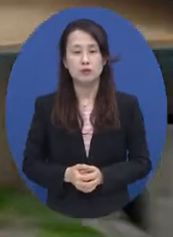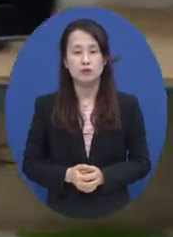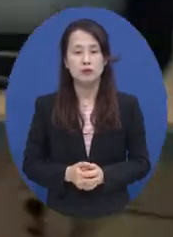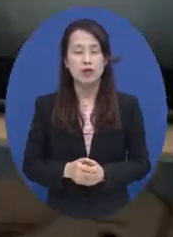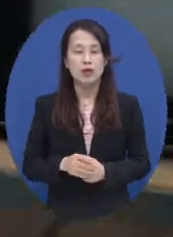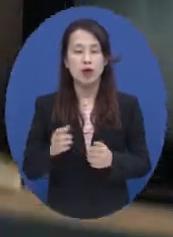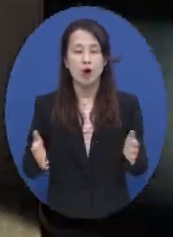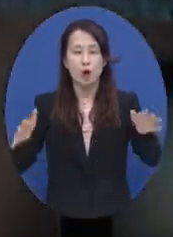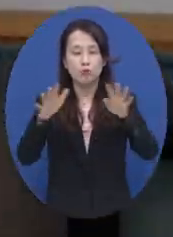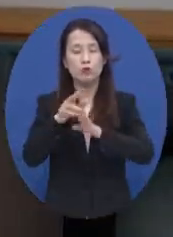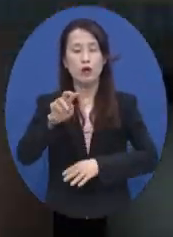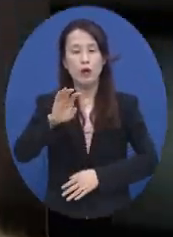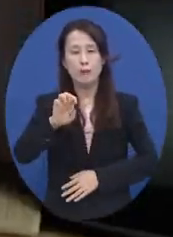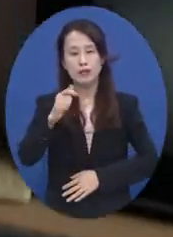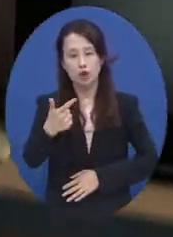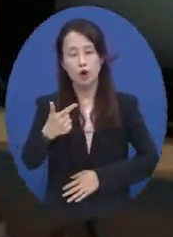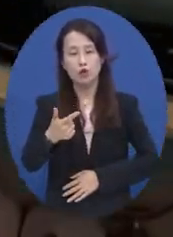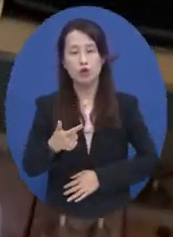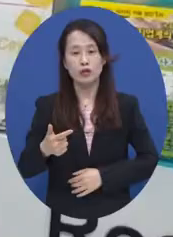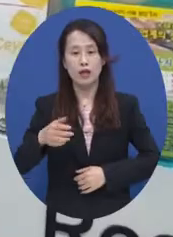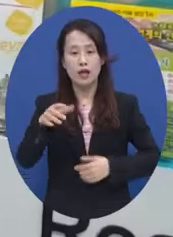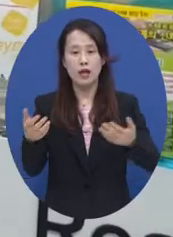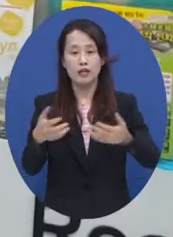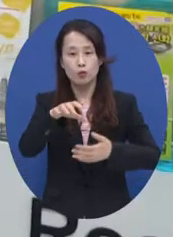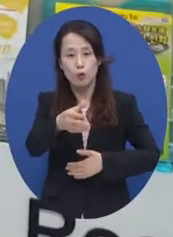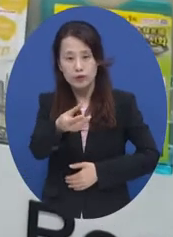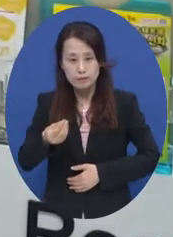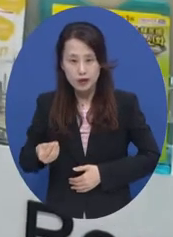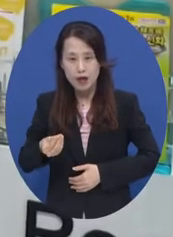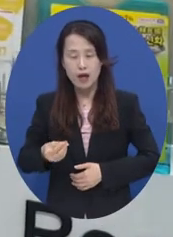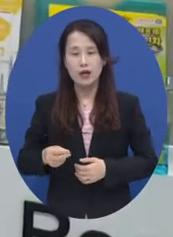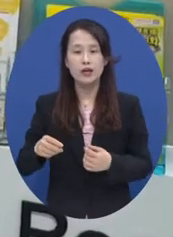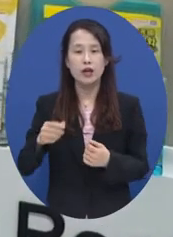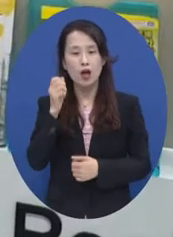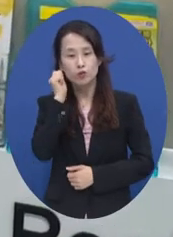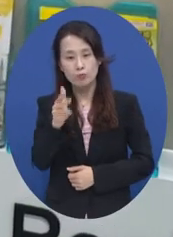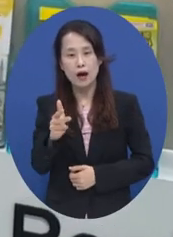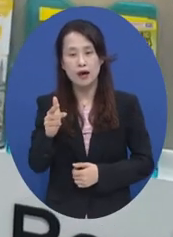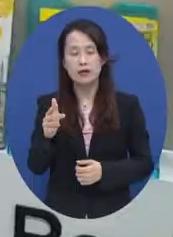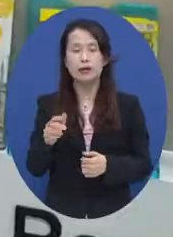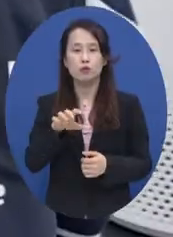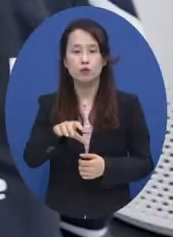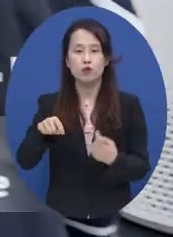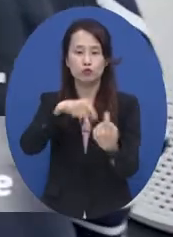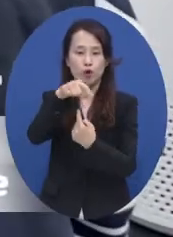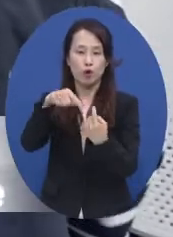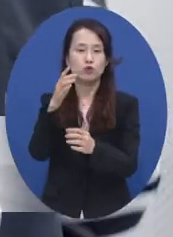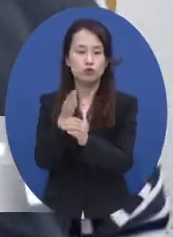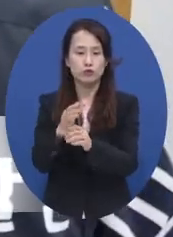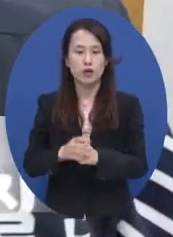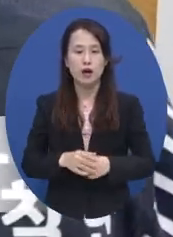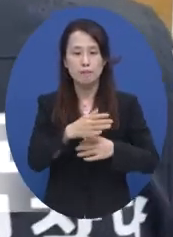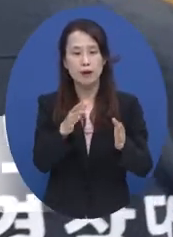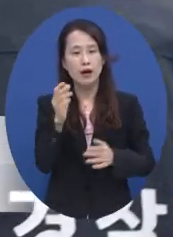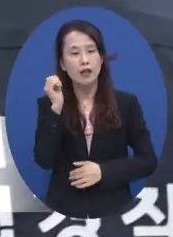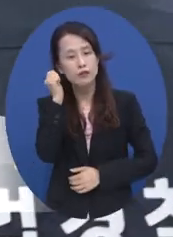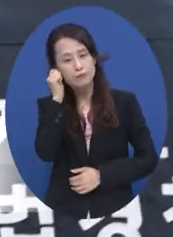한 건물에 무려 46개 오피스텔을 임대해 숙박시설로 운영하고 있었습니다.